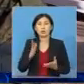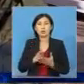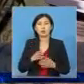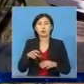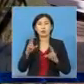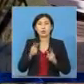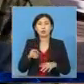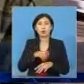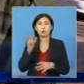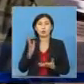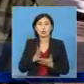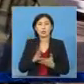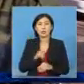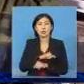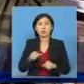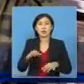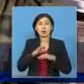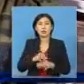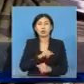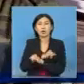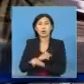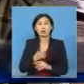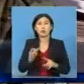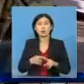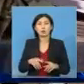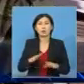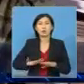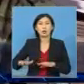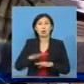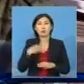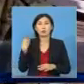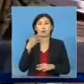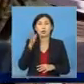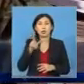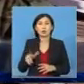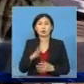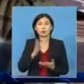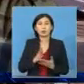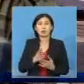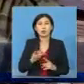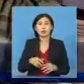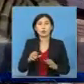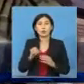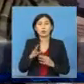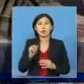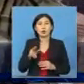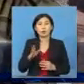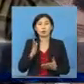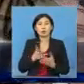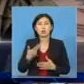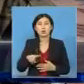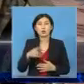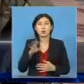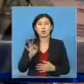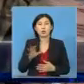с акиматом области. Нельзя проводить активный отдых вблизи или на территории Актюбинского лесного хозяйства с 15 апреля по